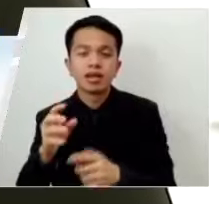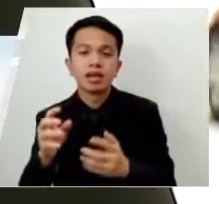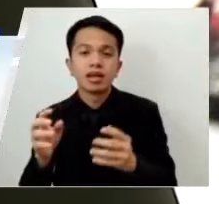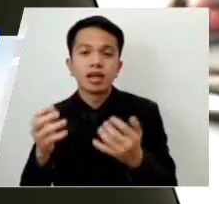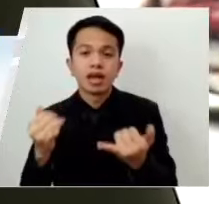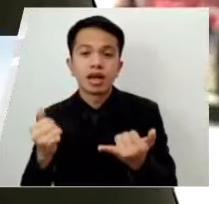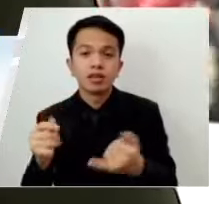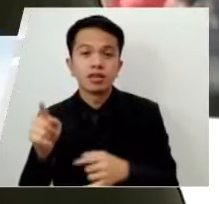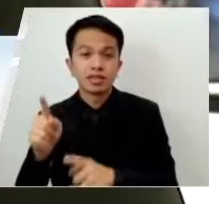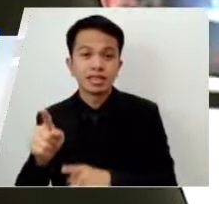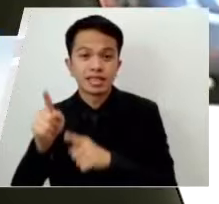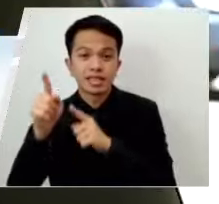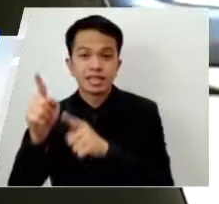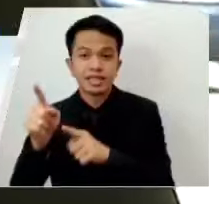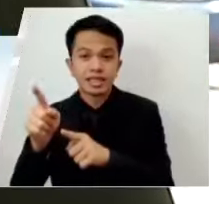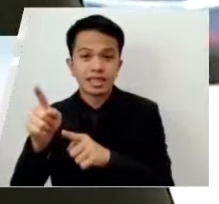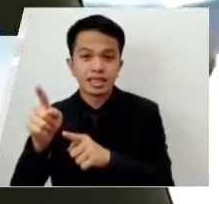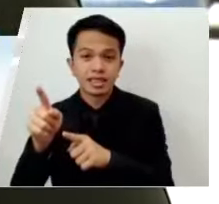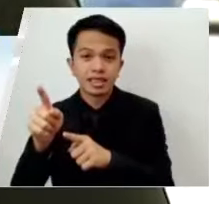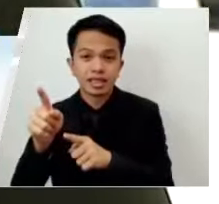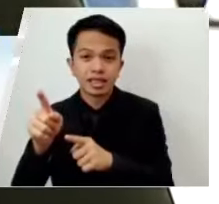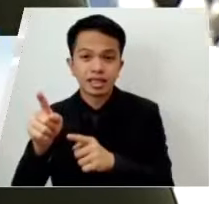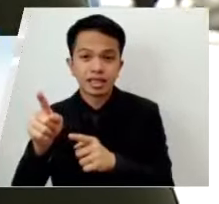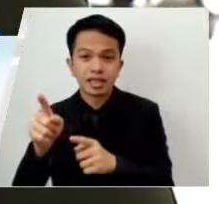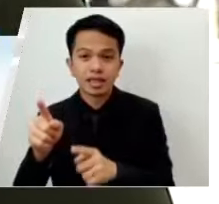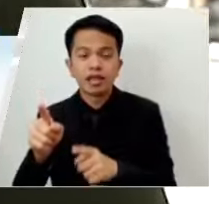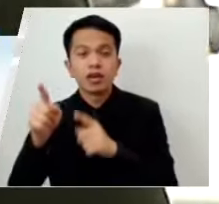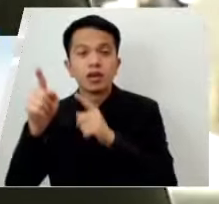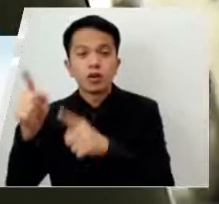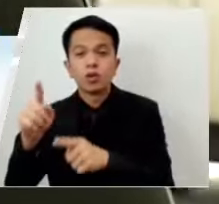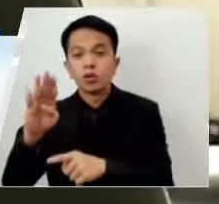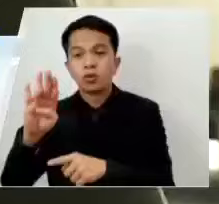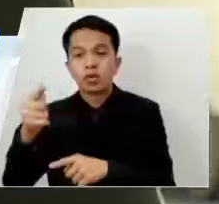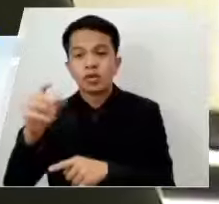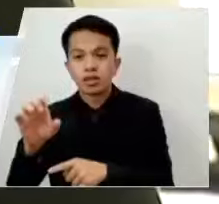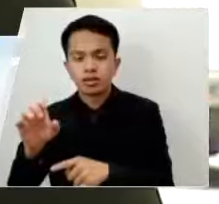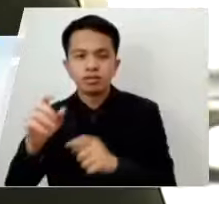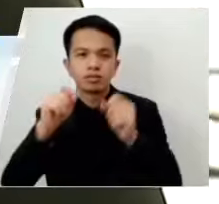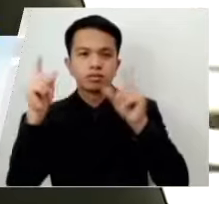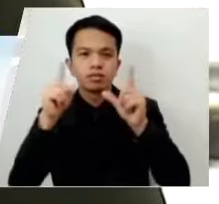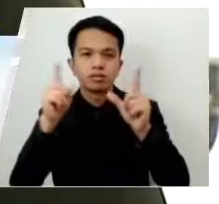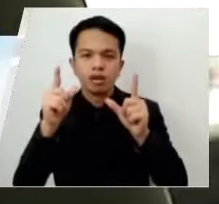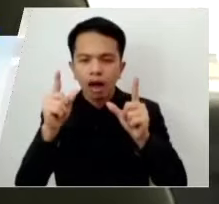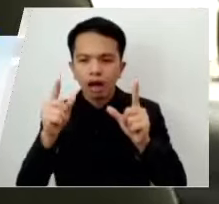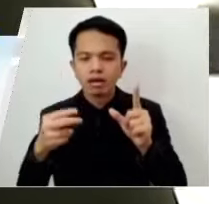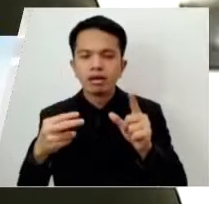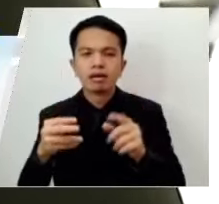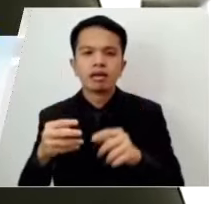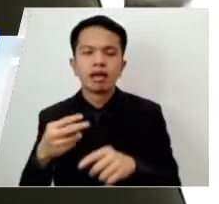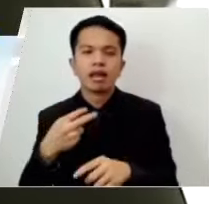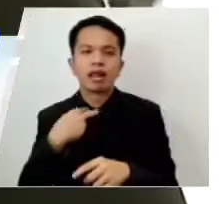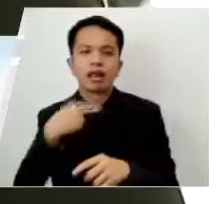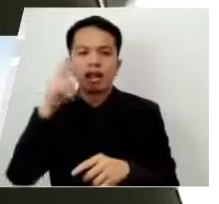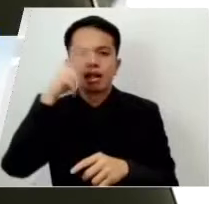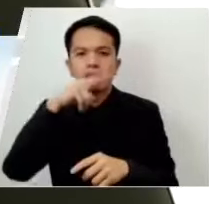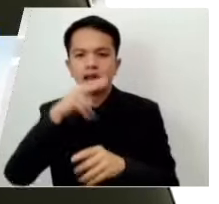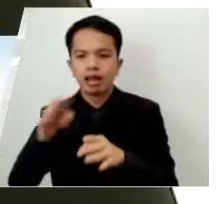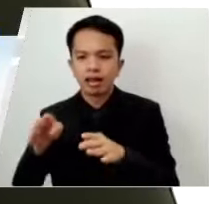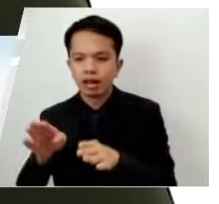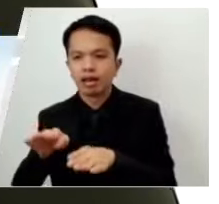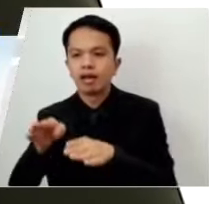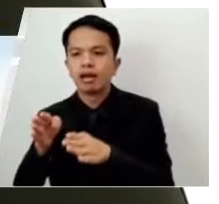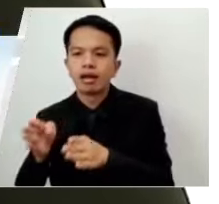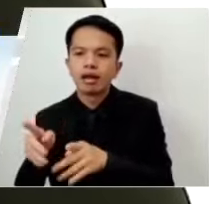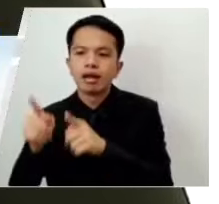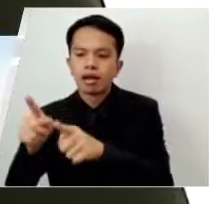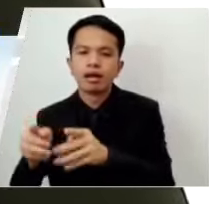niya ng, yun nga po, in turn, going to BGC, nagulat siya na lumagpas siya. So he saw an open barrier,